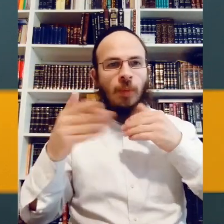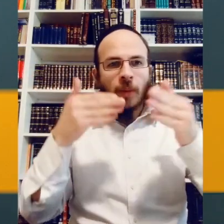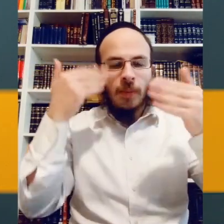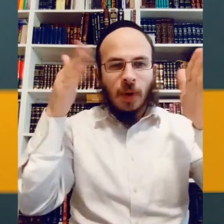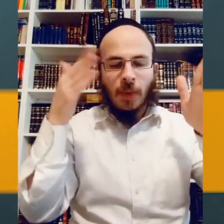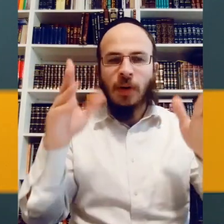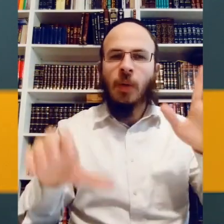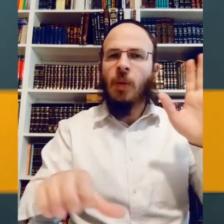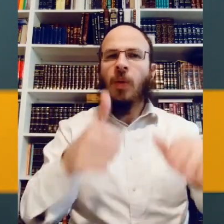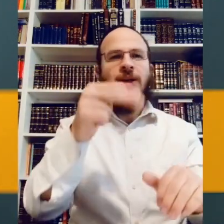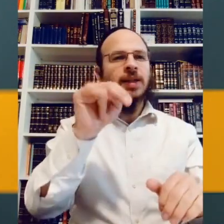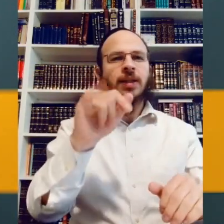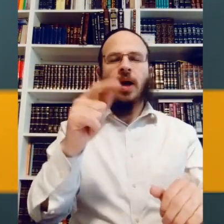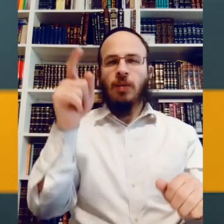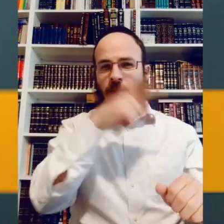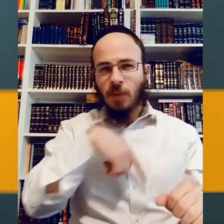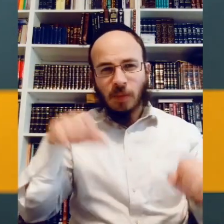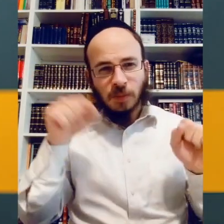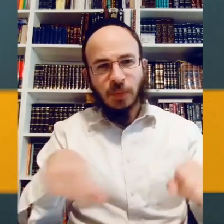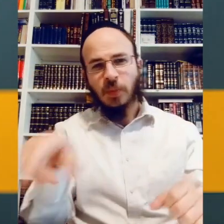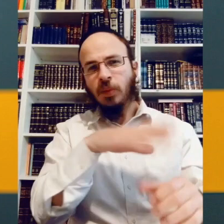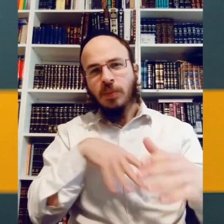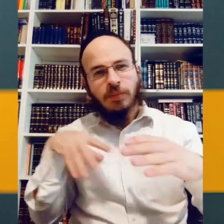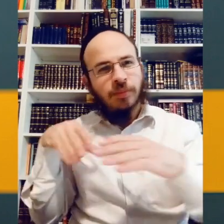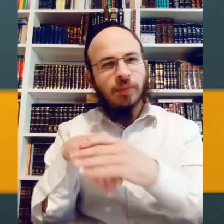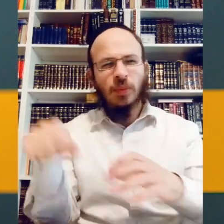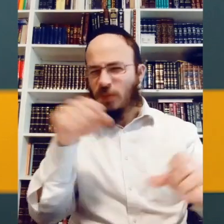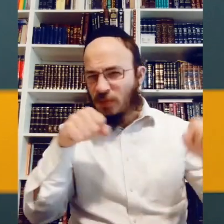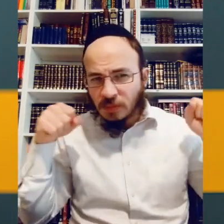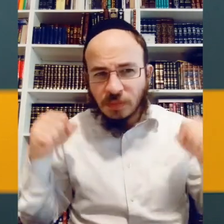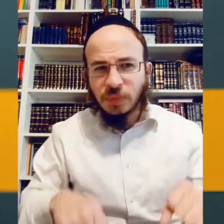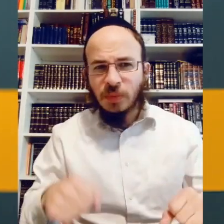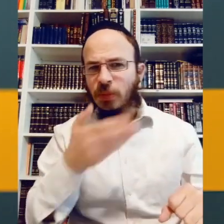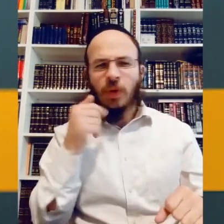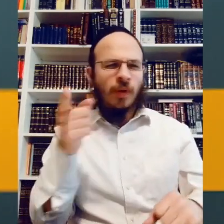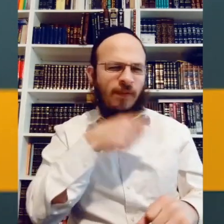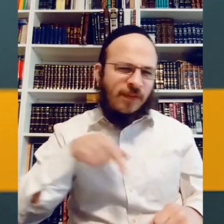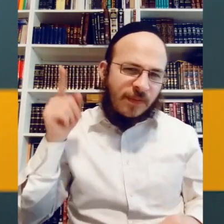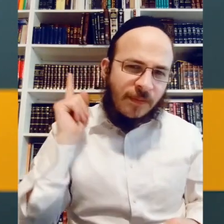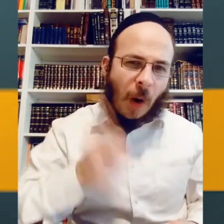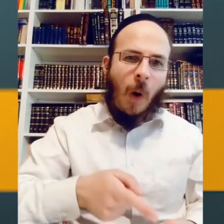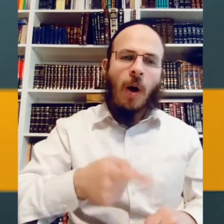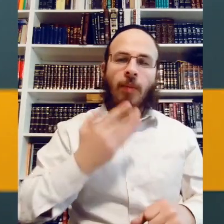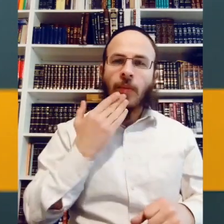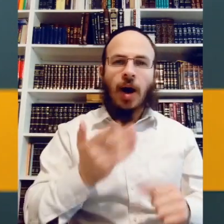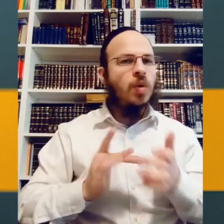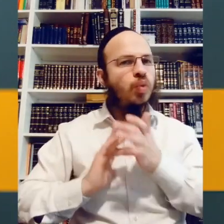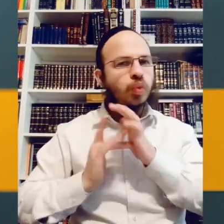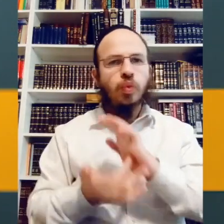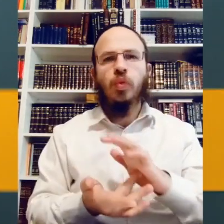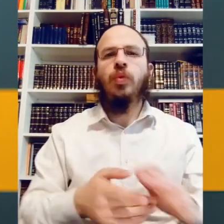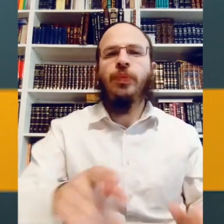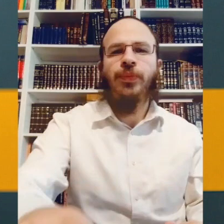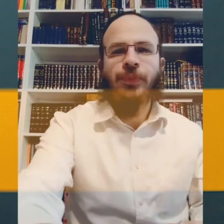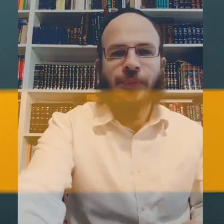nouvelles ouvertures, de nouveaux horizons à notre vie de tous les jours. Oui, le 11 Nissan, c'est un jour à vivre, chacun peut